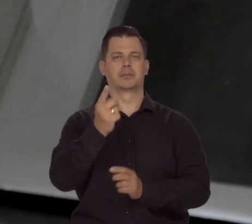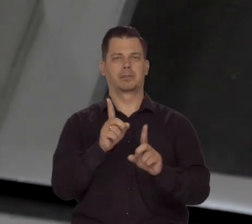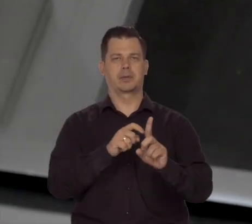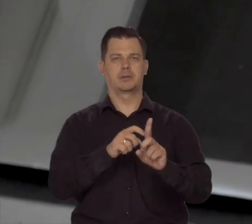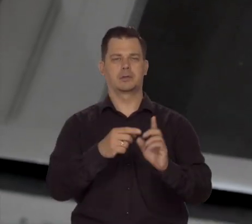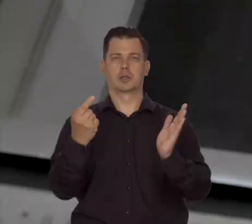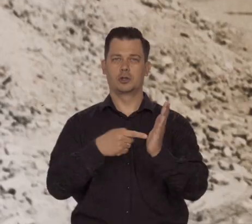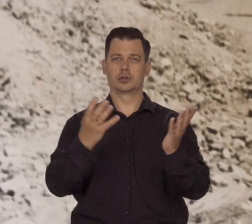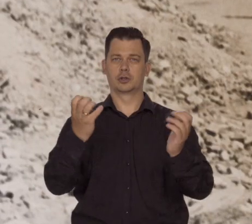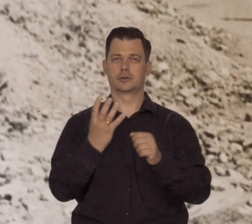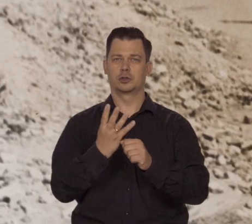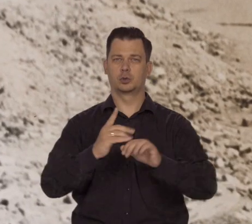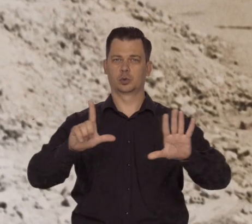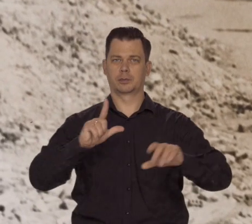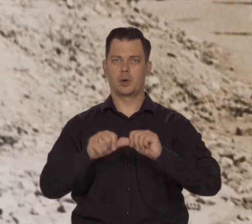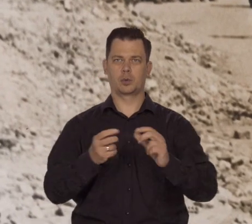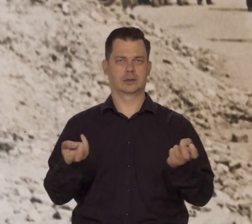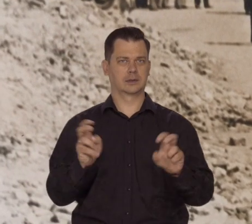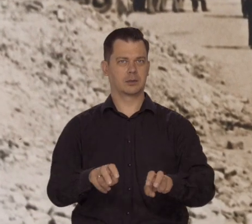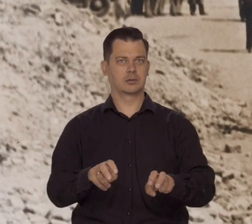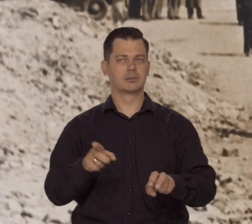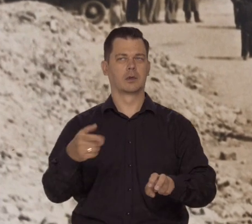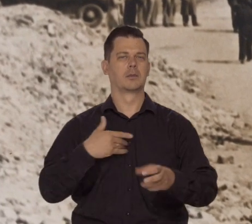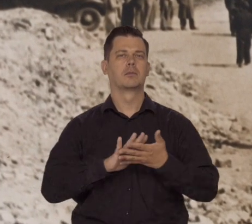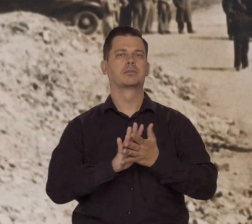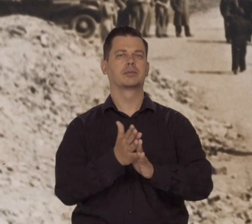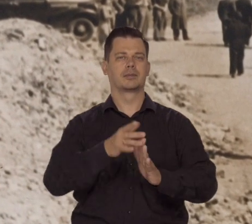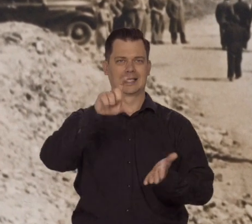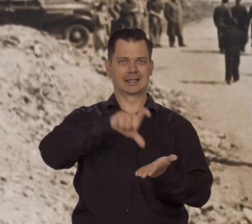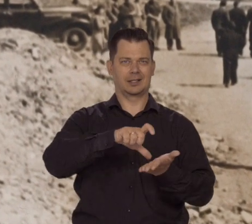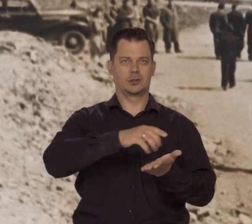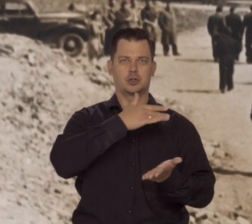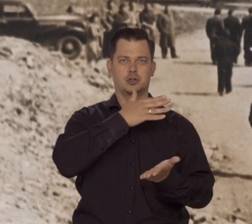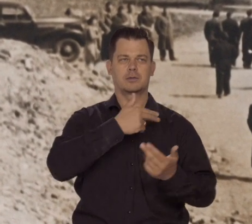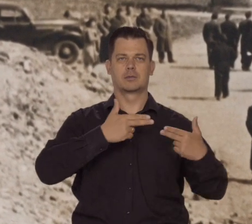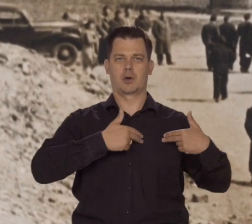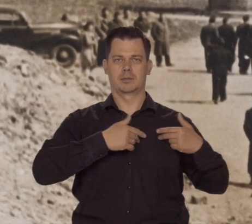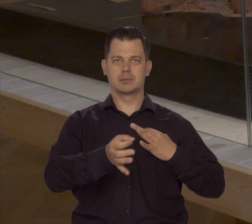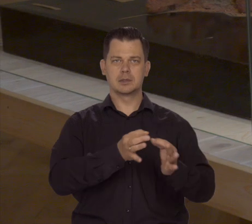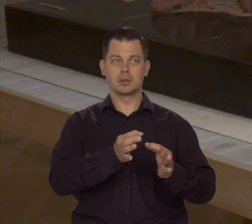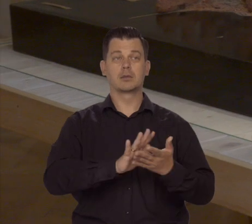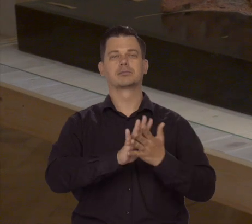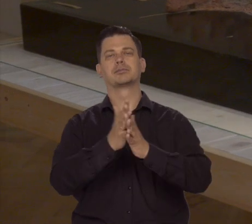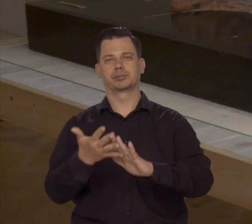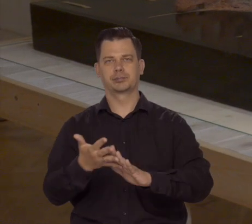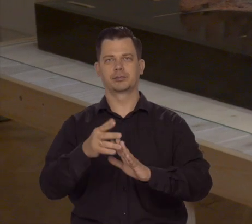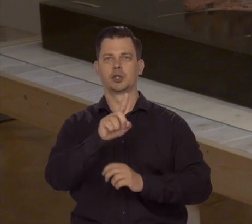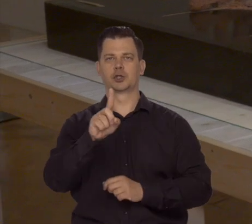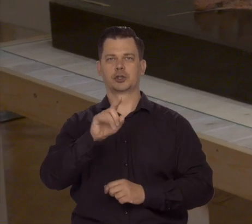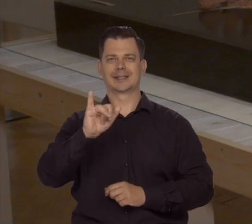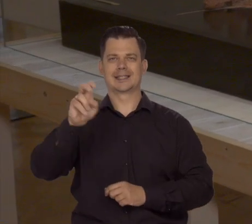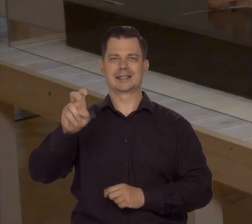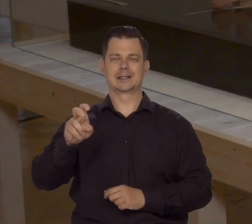1 października 1947 roku w wyniku przekształcenia z Centralnej Żydowskiej Komisji Historycznej, która działała